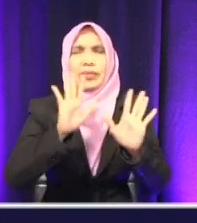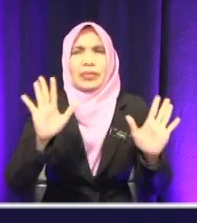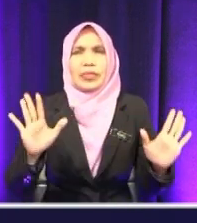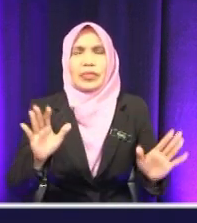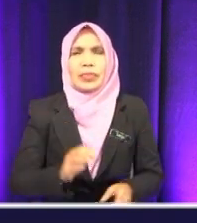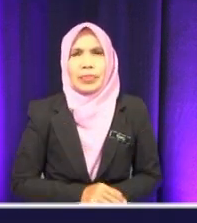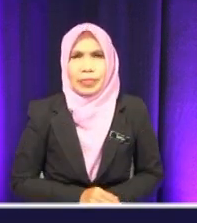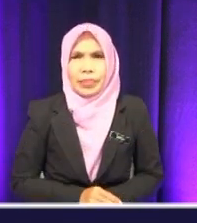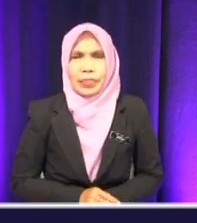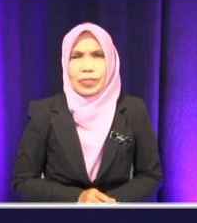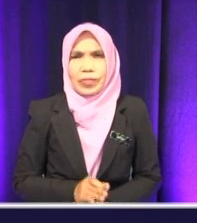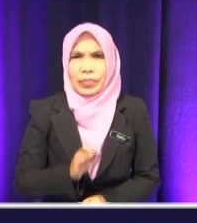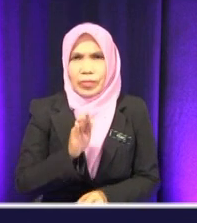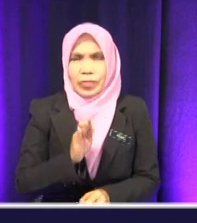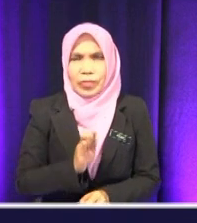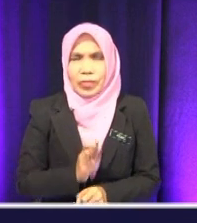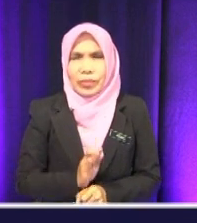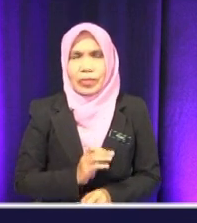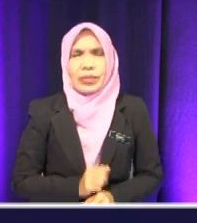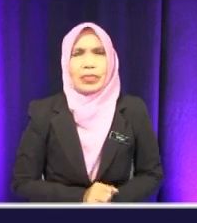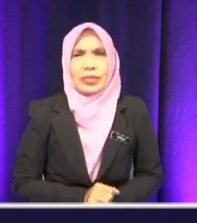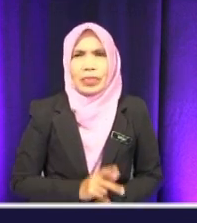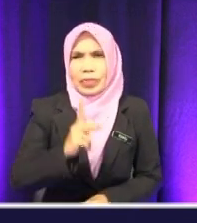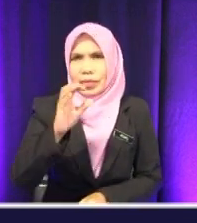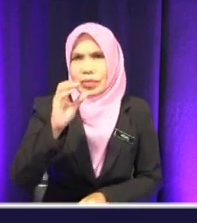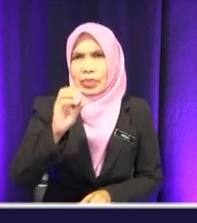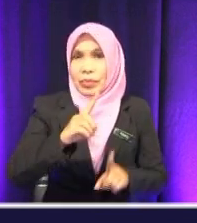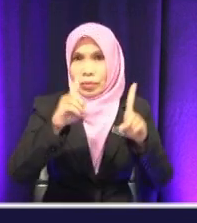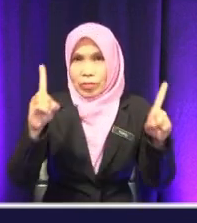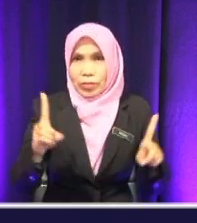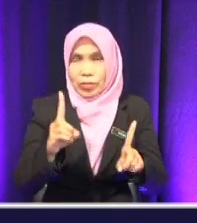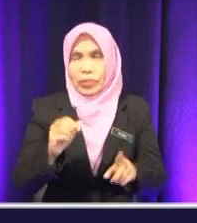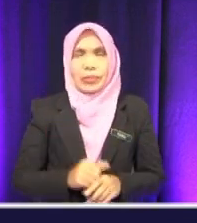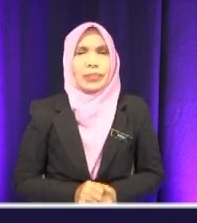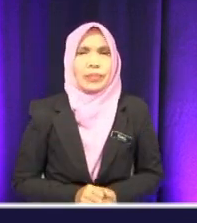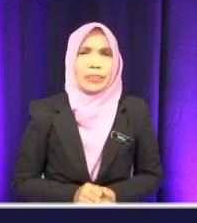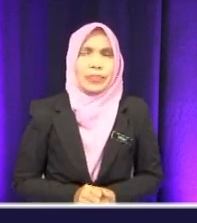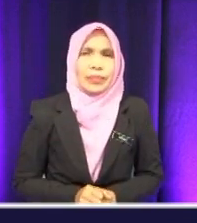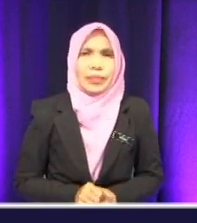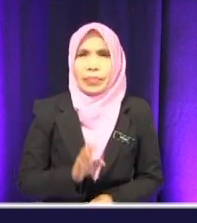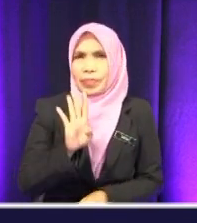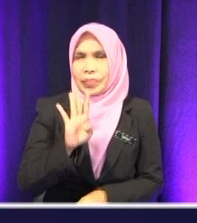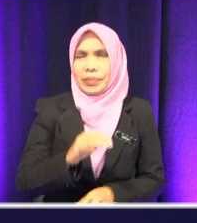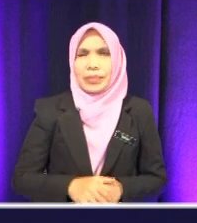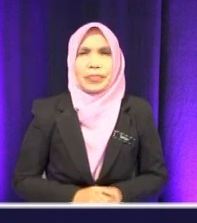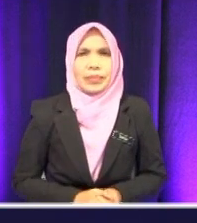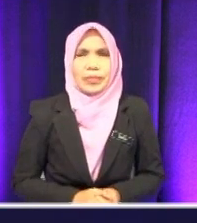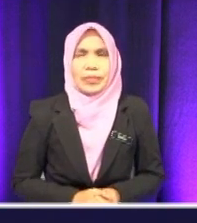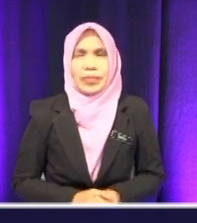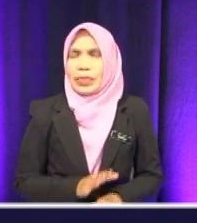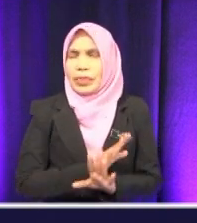ini soalnya yang paling tidak digemari sebab suka menyerang bila menyerang kita tak boleh Bagi ayat